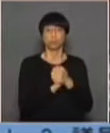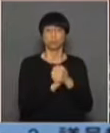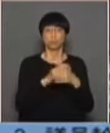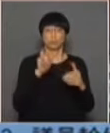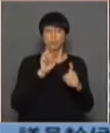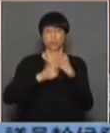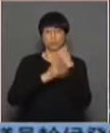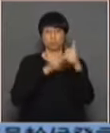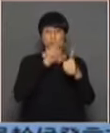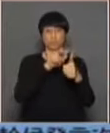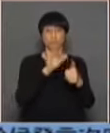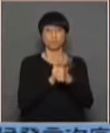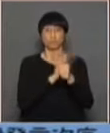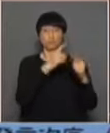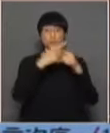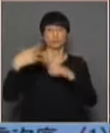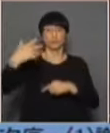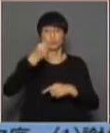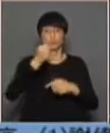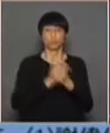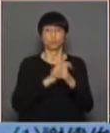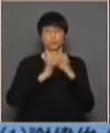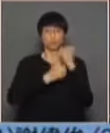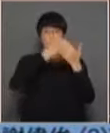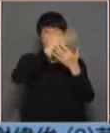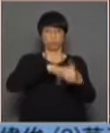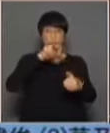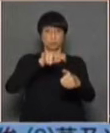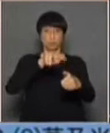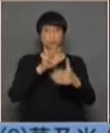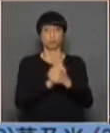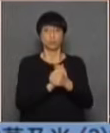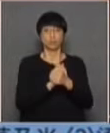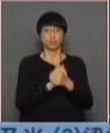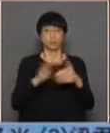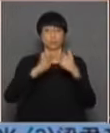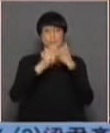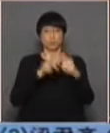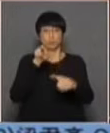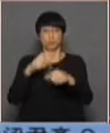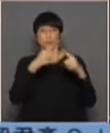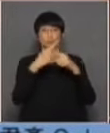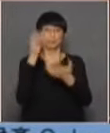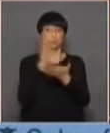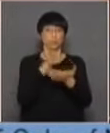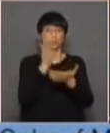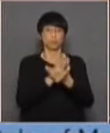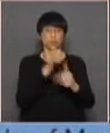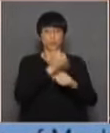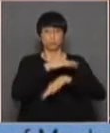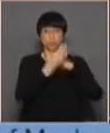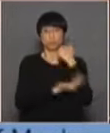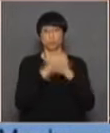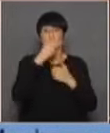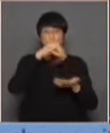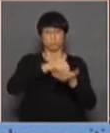要有效保障人权，这个是法律之治和以法治人的分别。基本法既非港人制